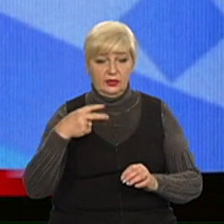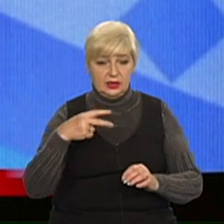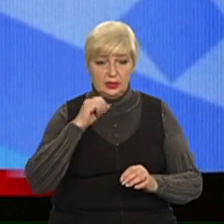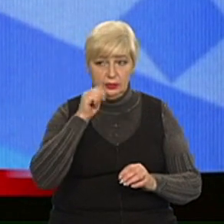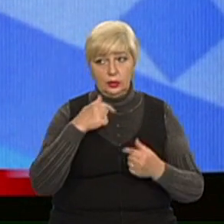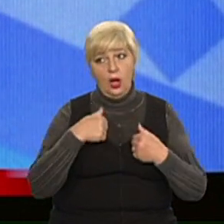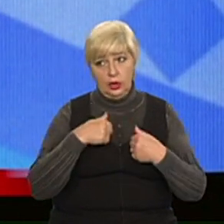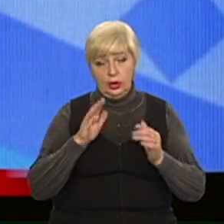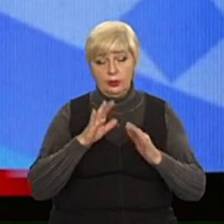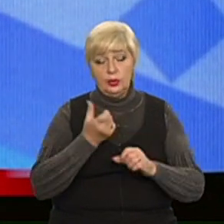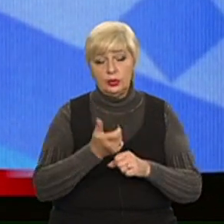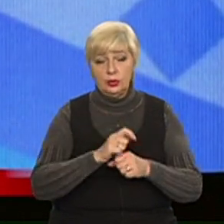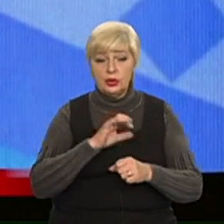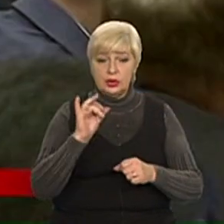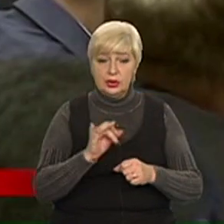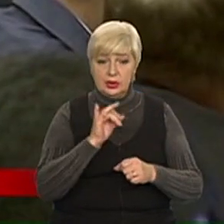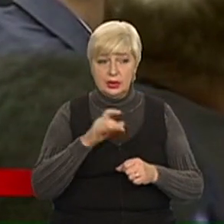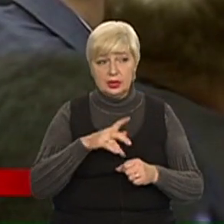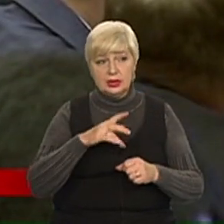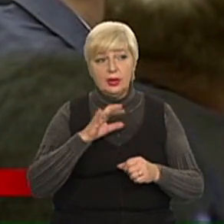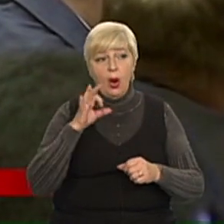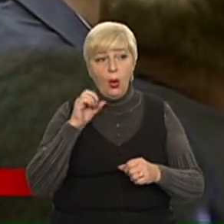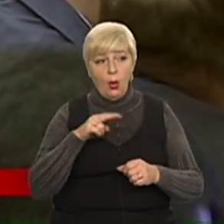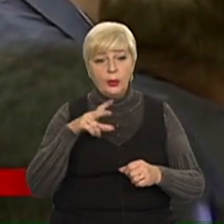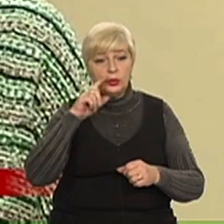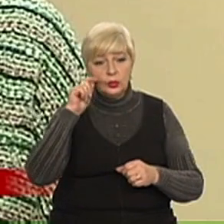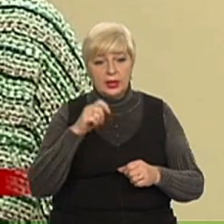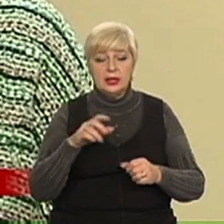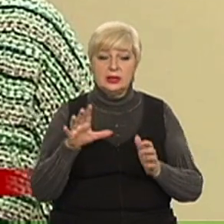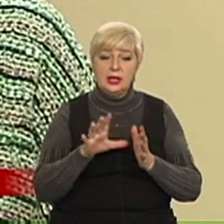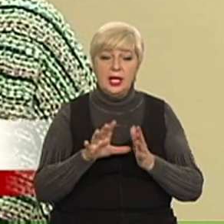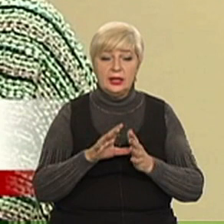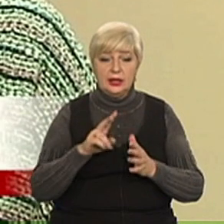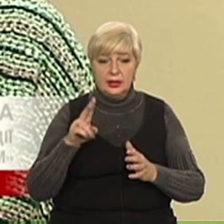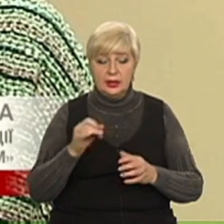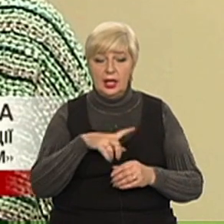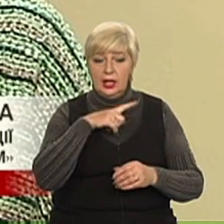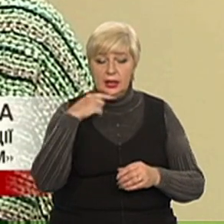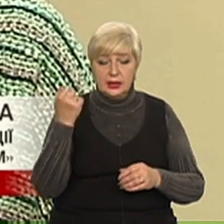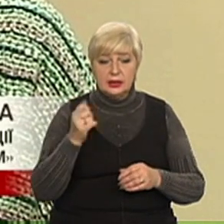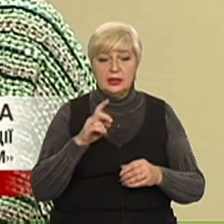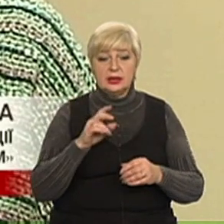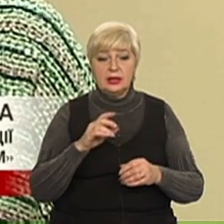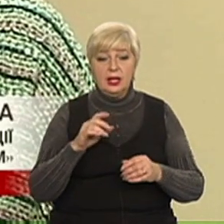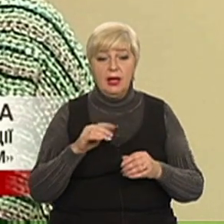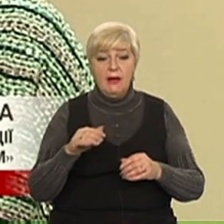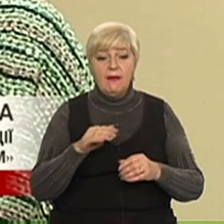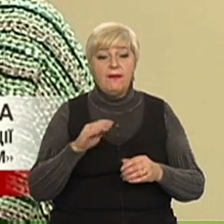очень интересен опыт работы украинской атомной энергетики. Российская Федерация строит на территории Беларуси